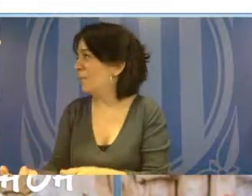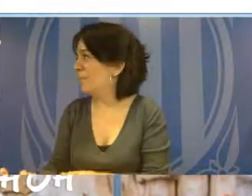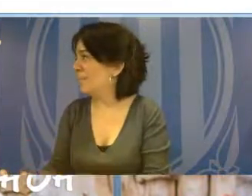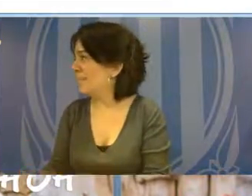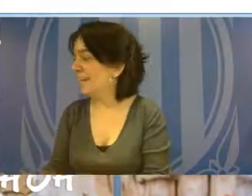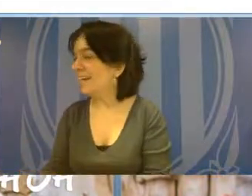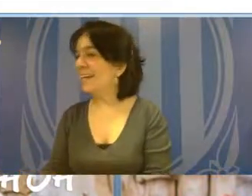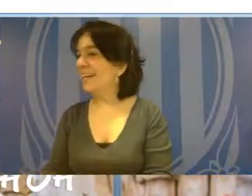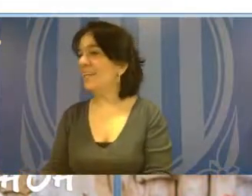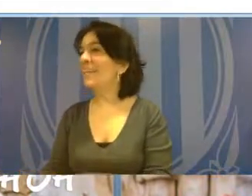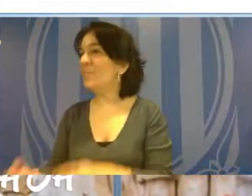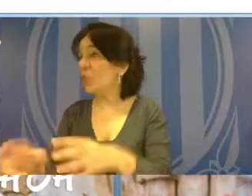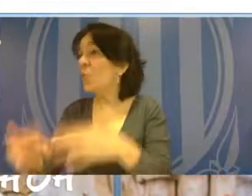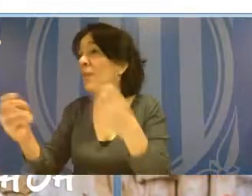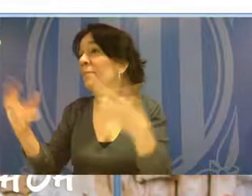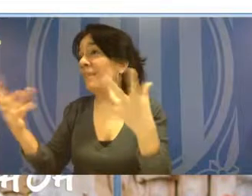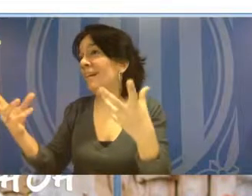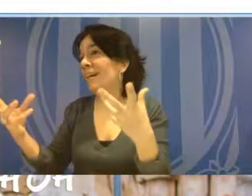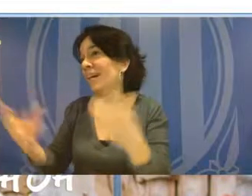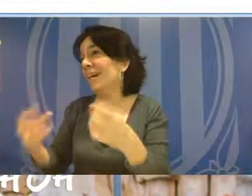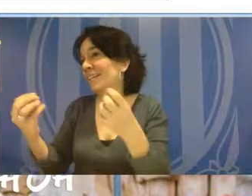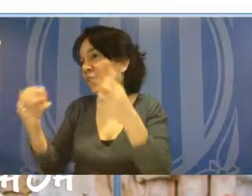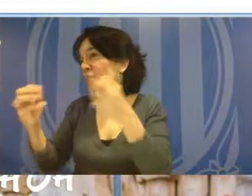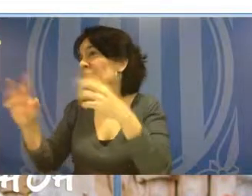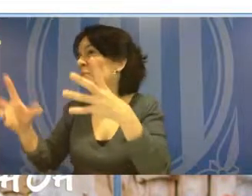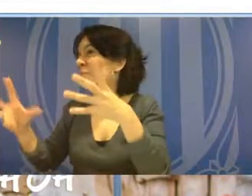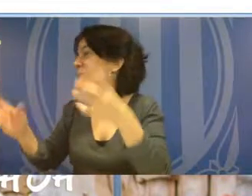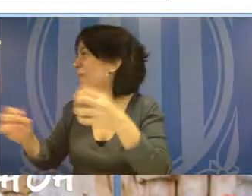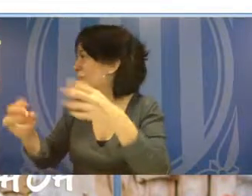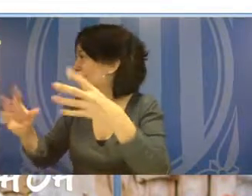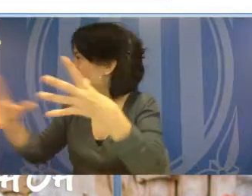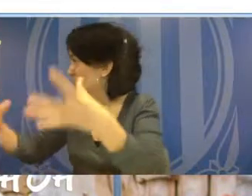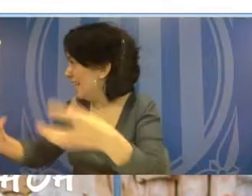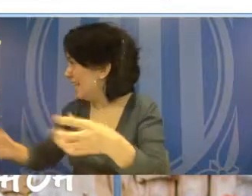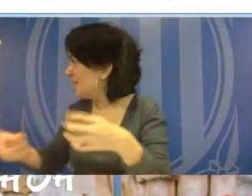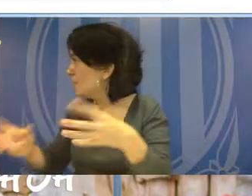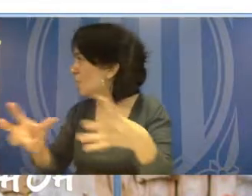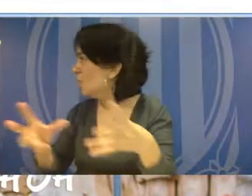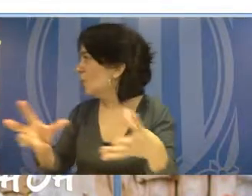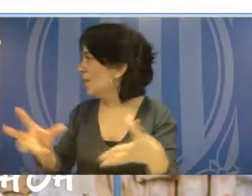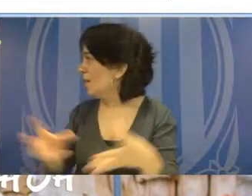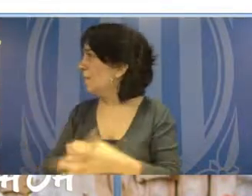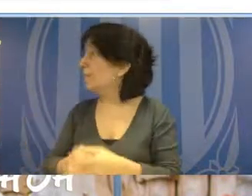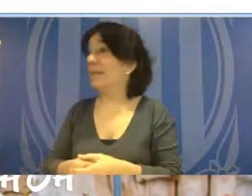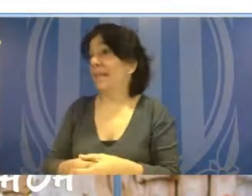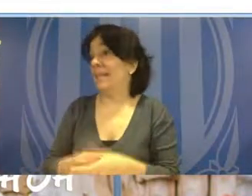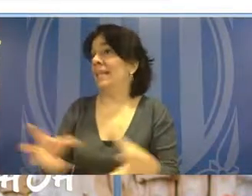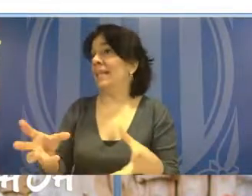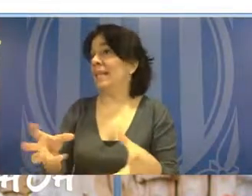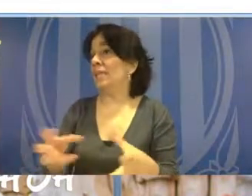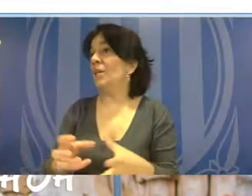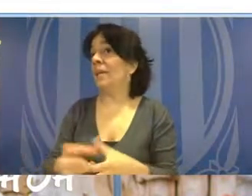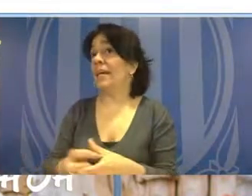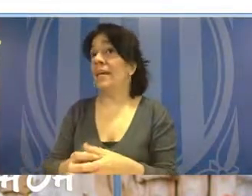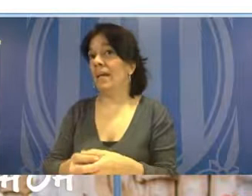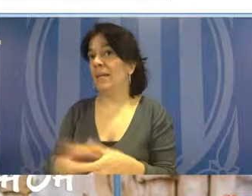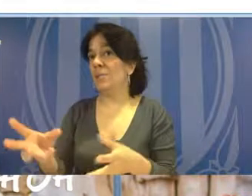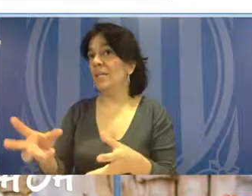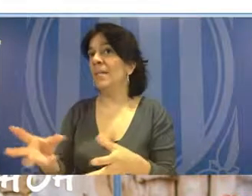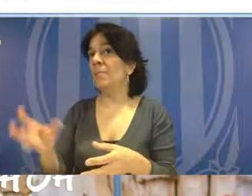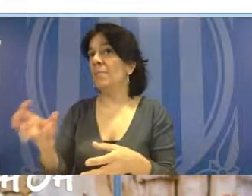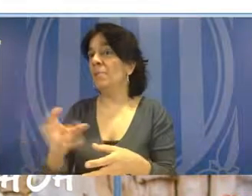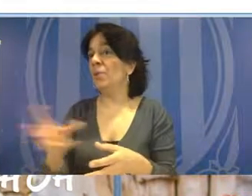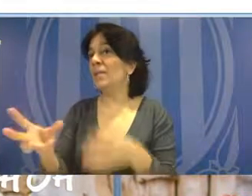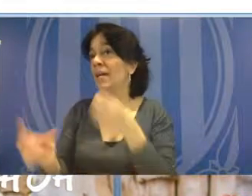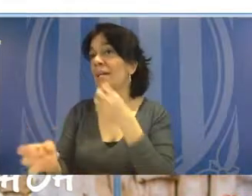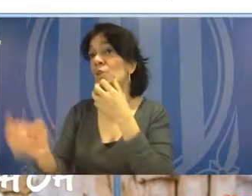continuar-ho potenciant. De dir, sou una mica aquests com representants o del territori, perquè el que us dic,